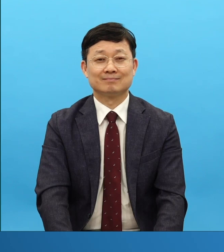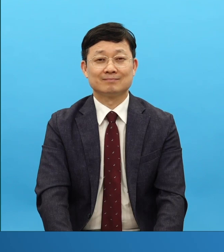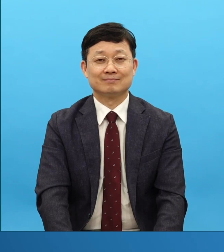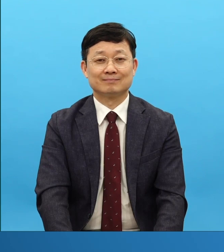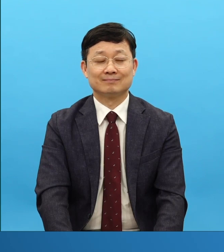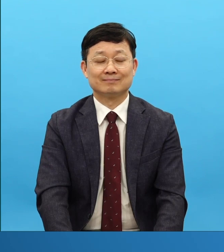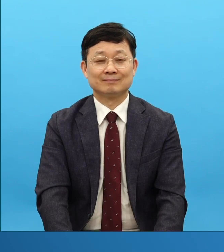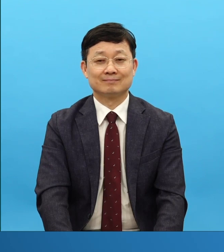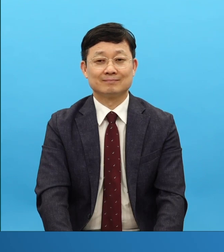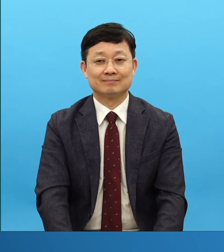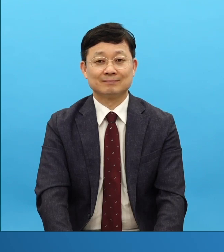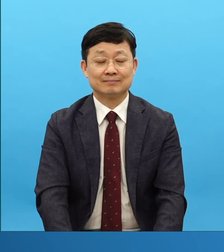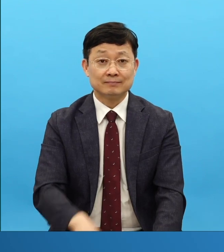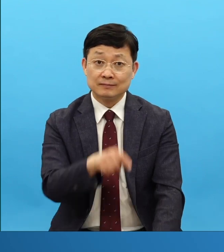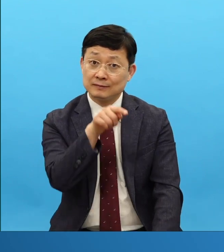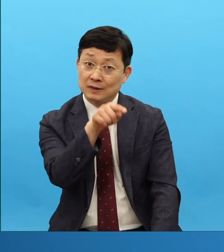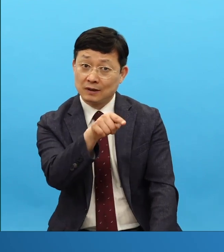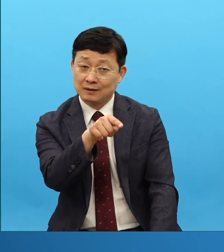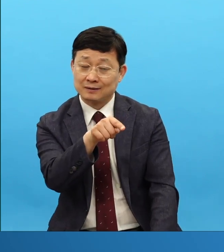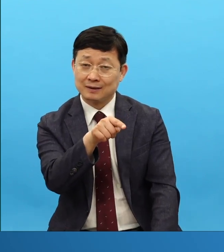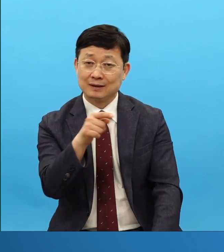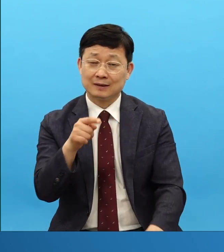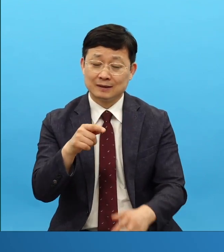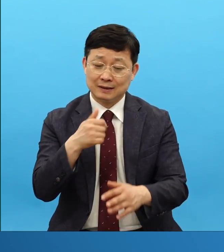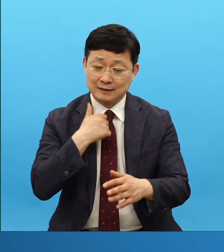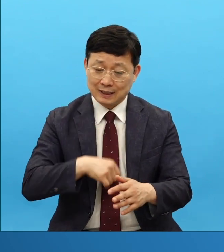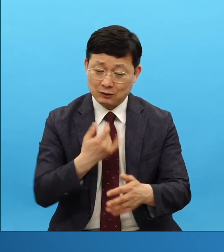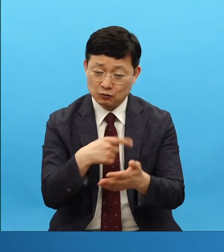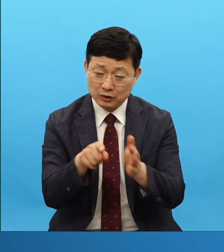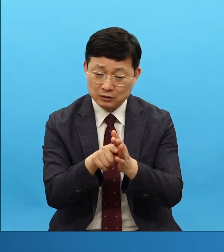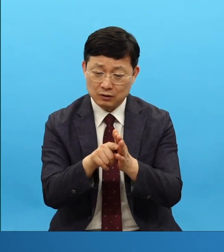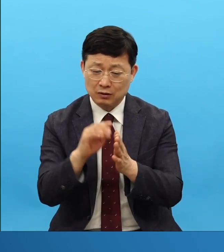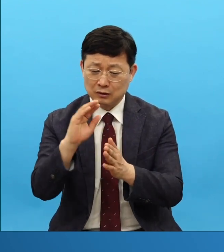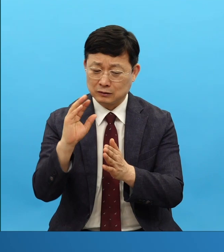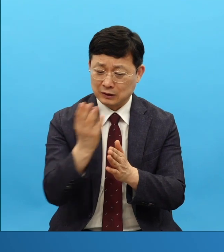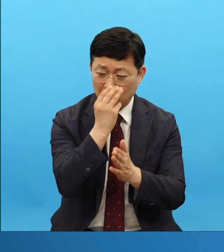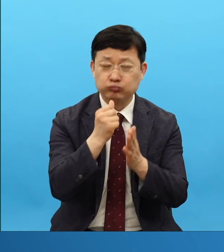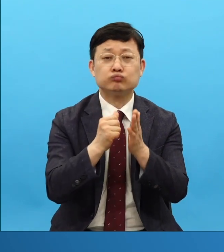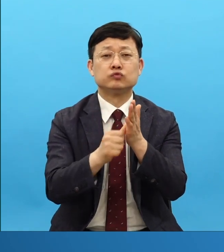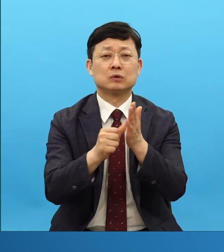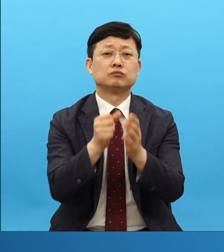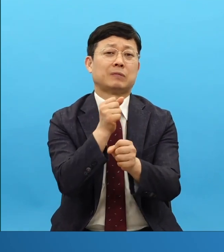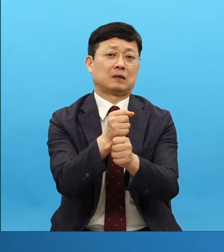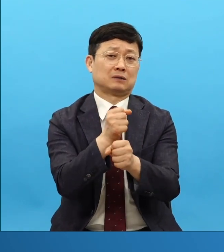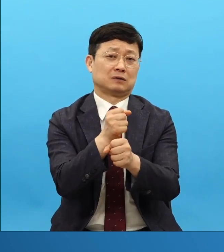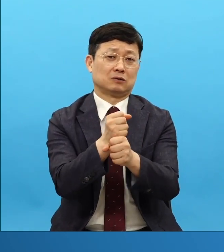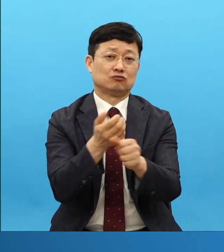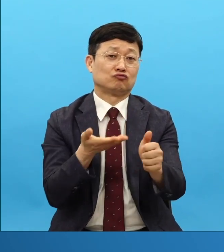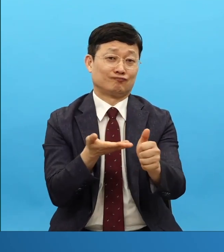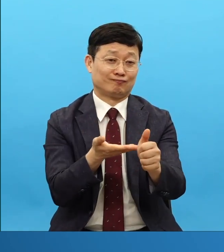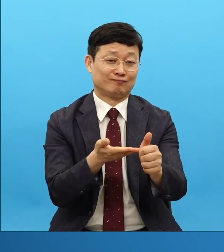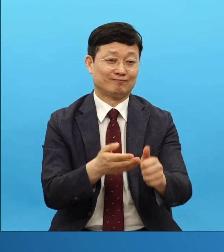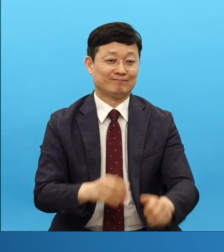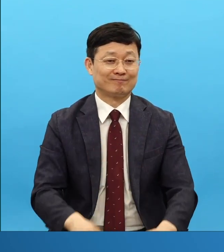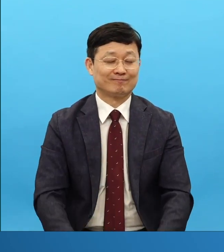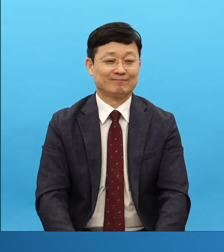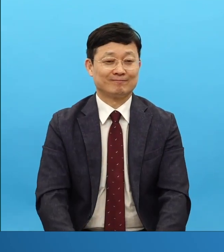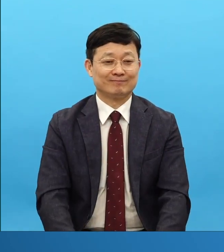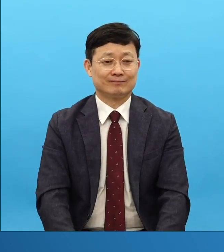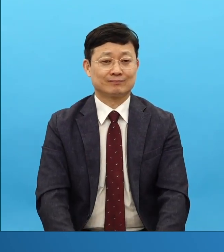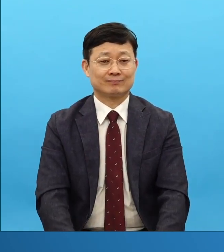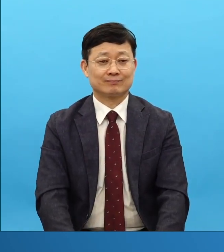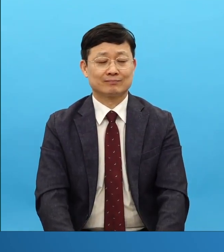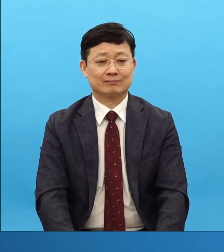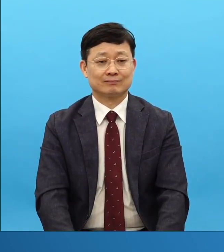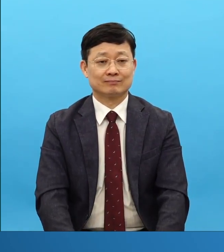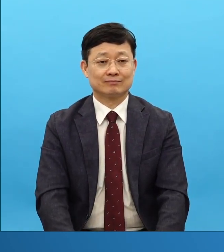biggest crime. 여기에서 아이들에게 어떤 작품을 만들어주려 하는 거 아닐까? The masterpiece we must make for them